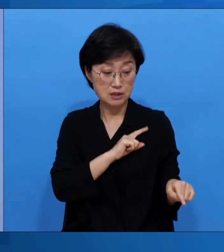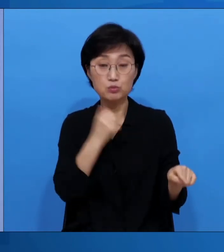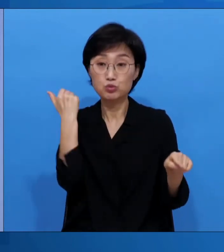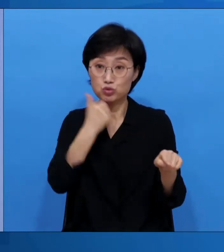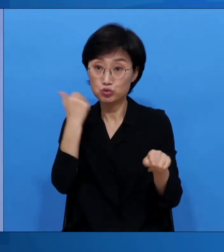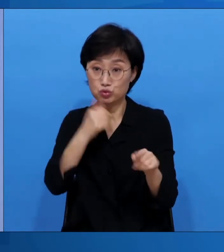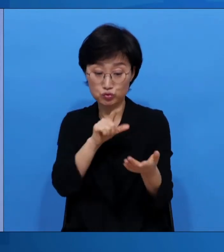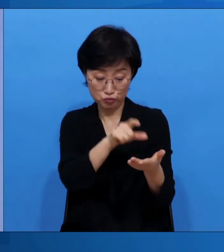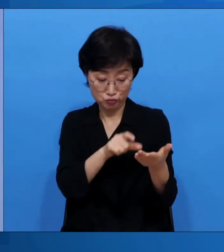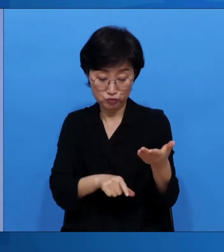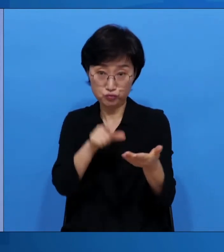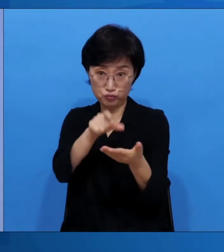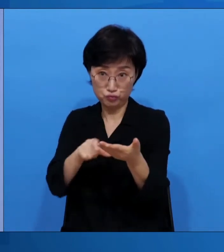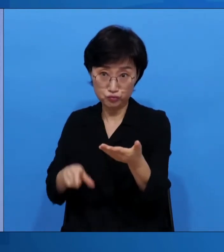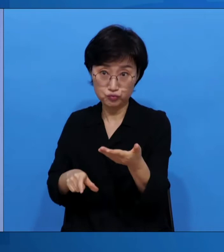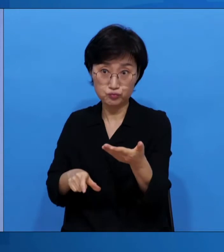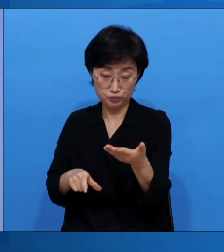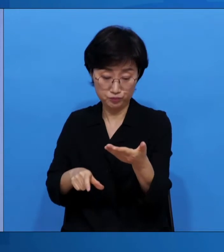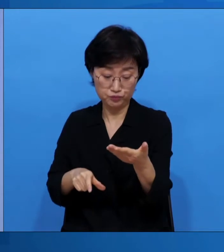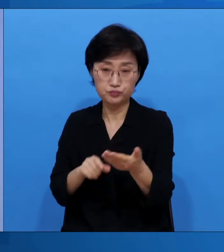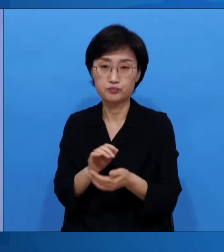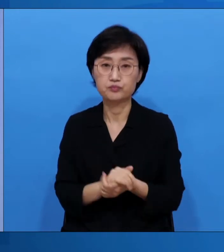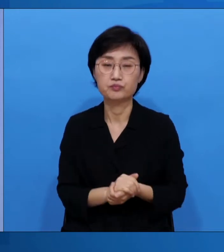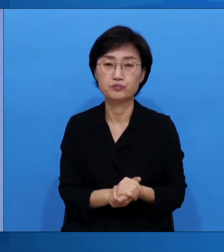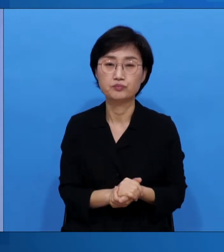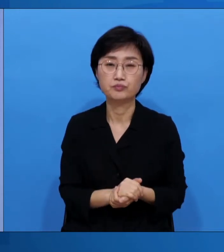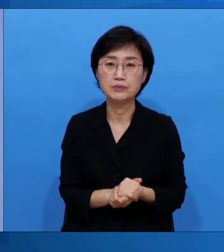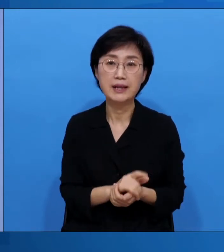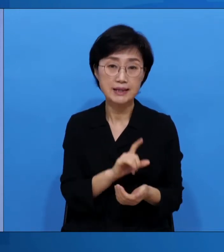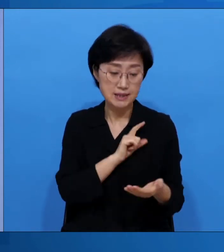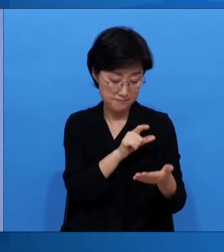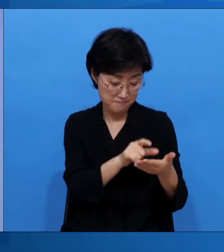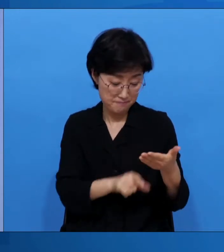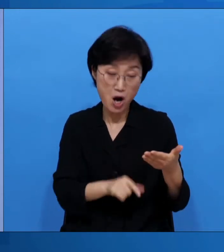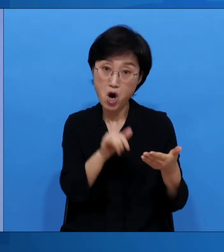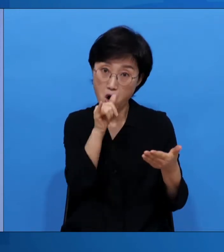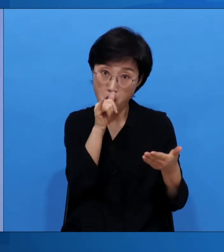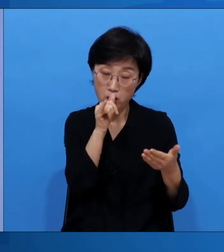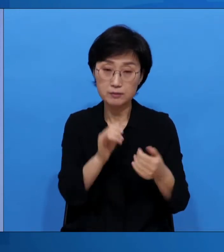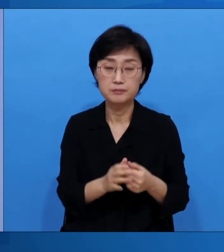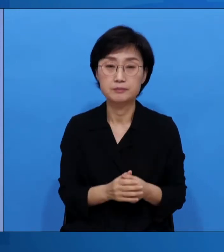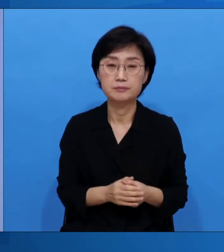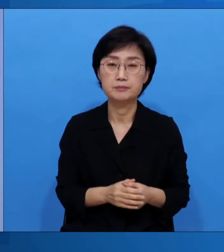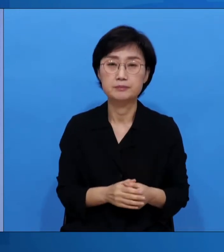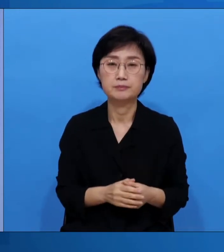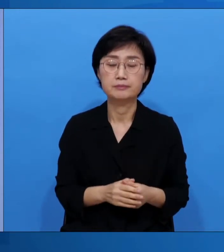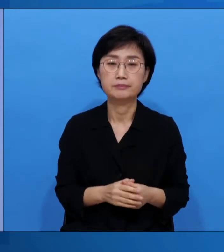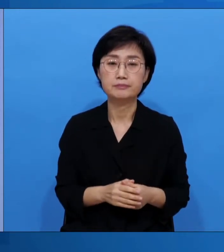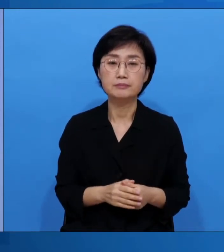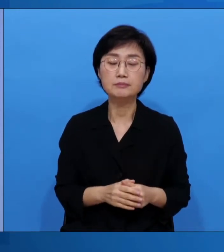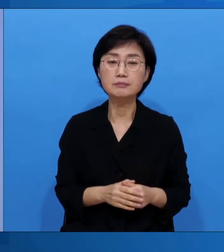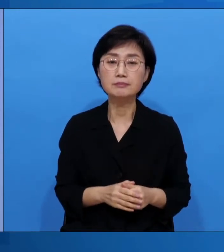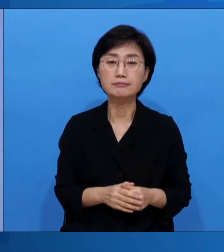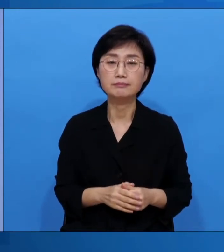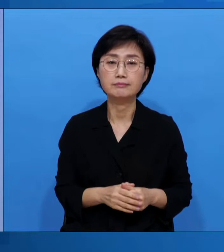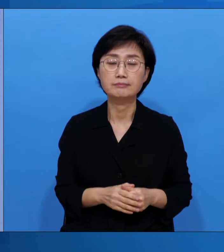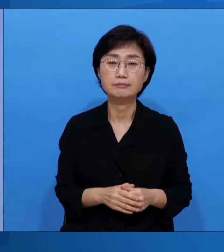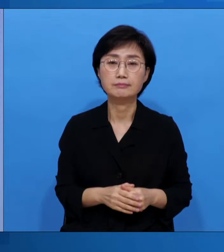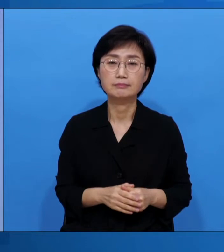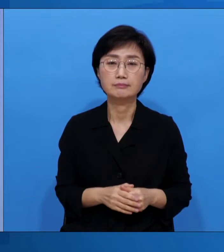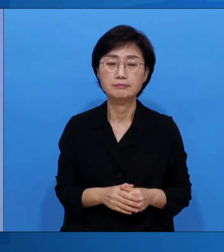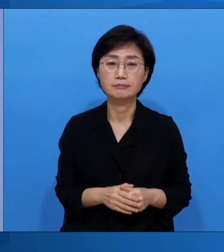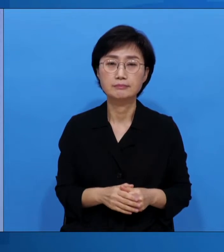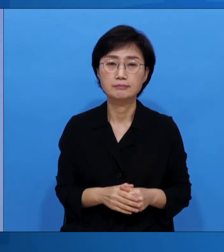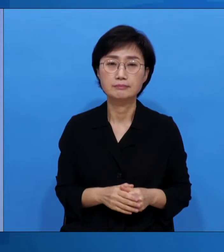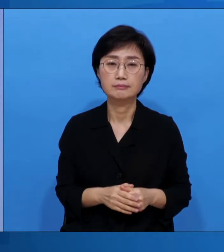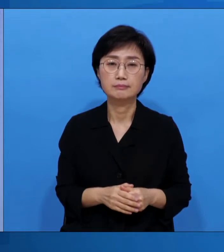shares all these names. 다 안 읽었는데 보면 이제 2절서부터 이름들이 쭉 나옵니다. And we didn't see everything, but if starting from verse 2, we see the names of the